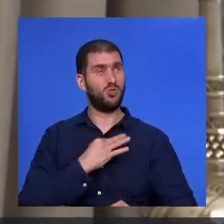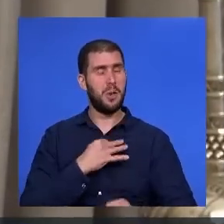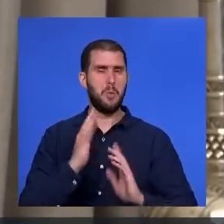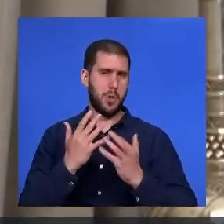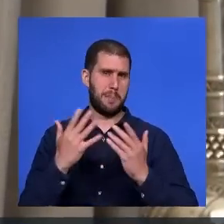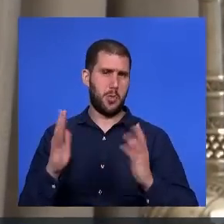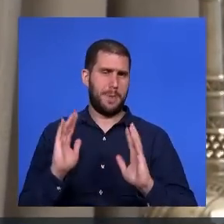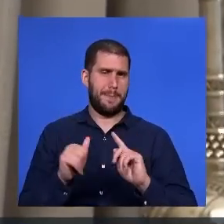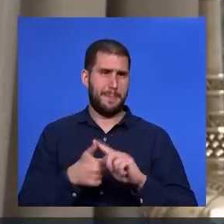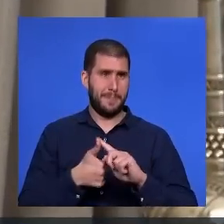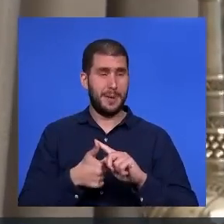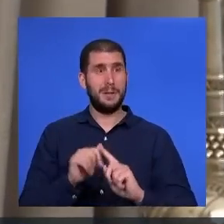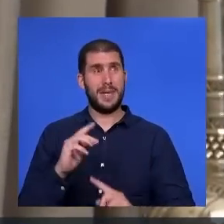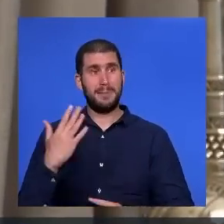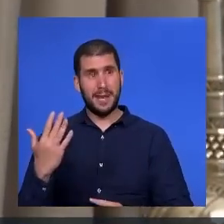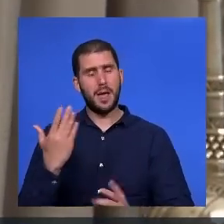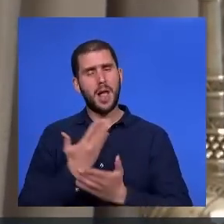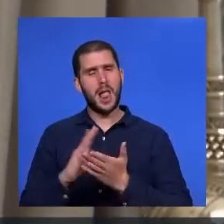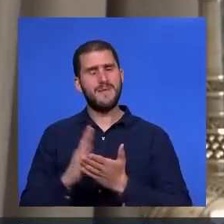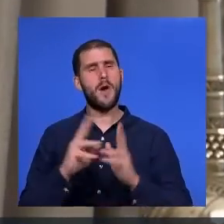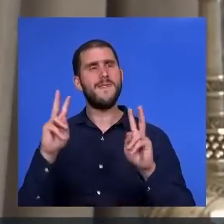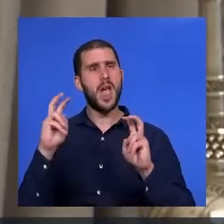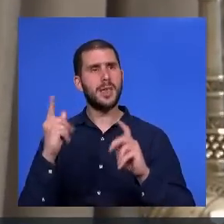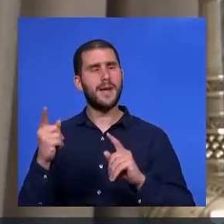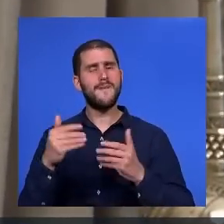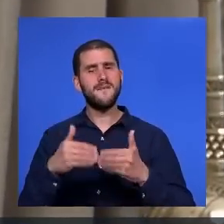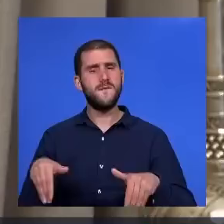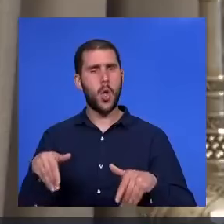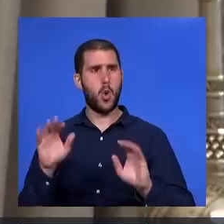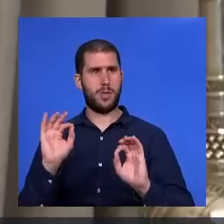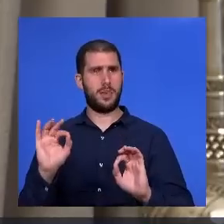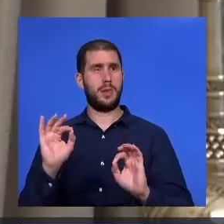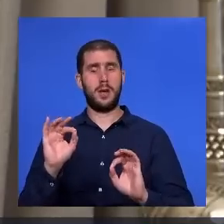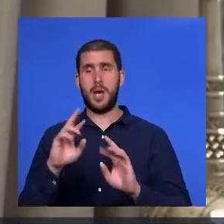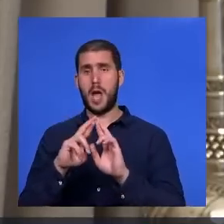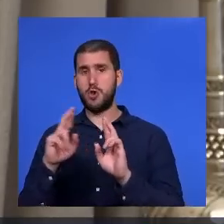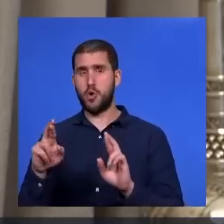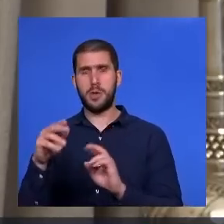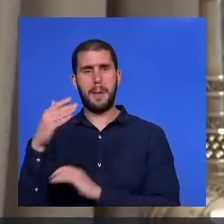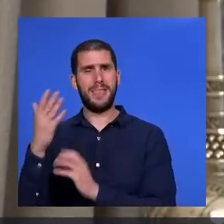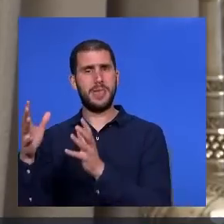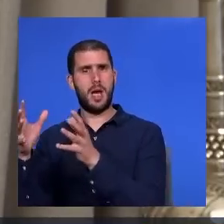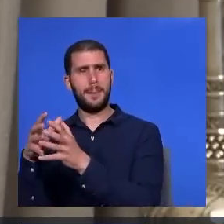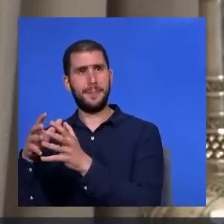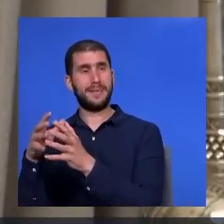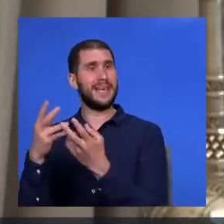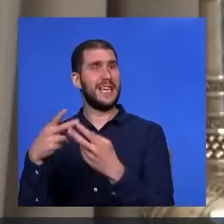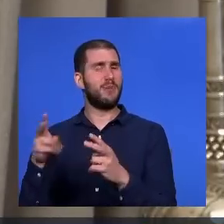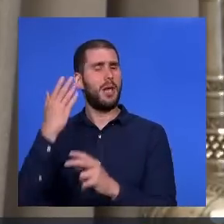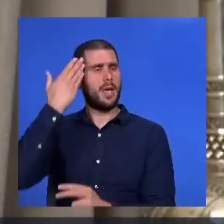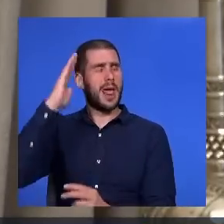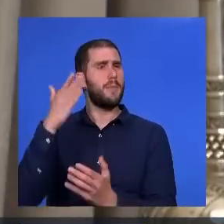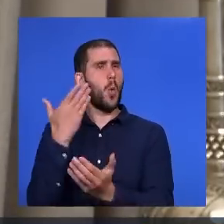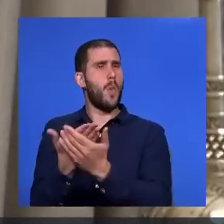ברורים. מצד אחד לקבוע ולהגדיר את גבולות הגזרה בין הרשויות במדינה. אי אפשר להתעלם